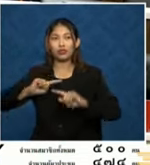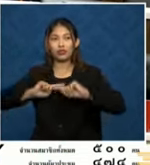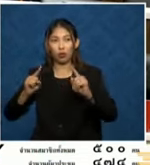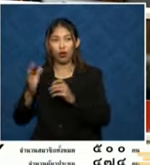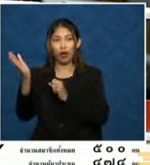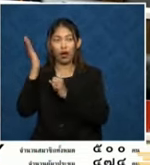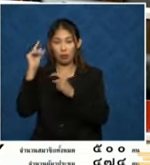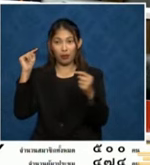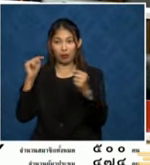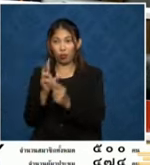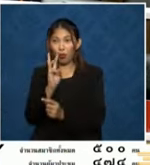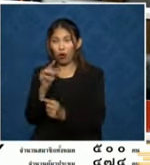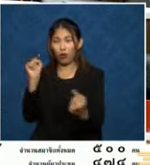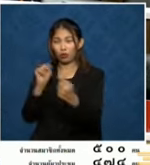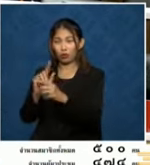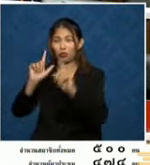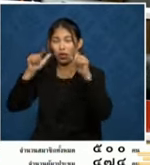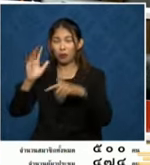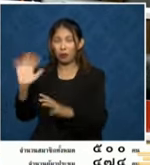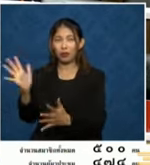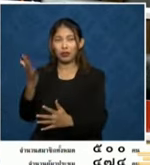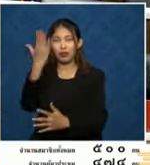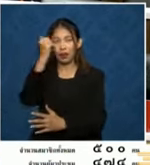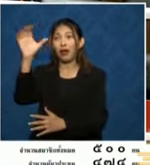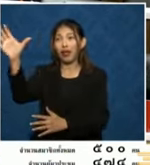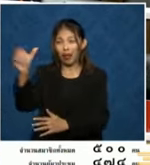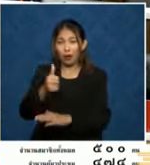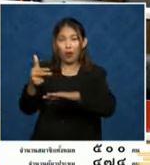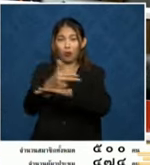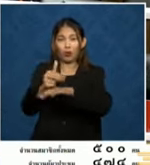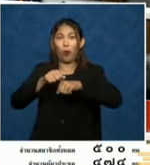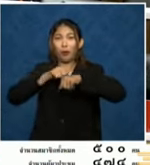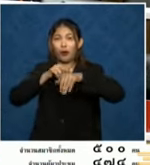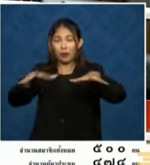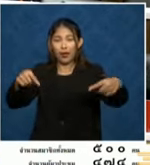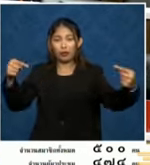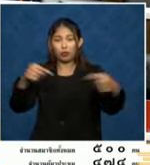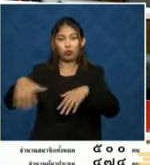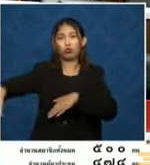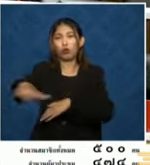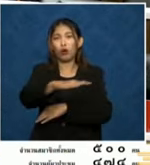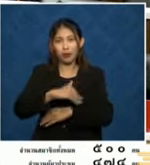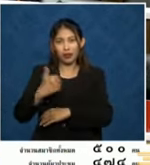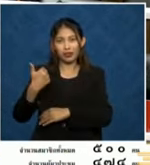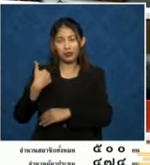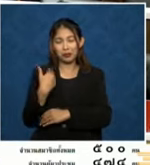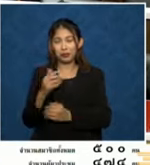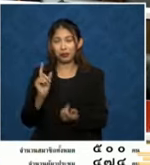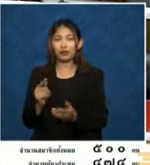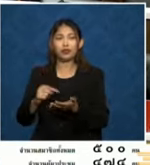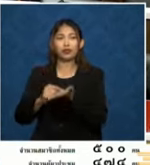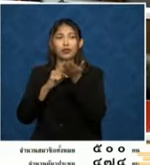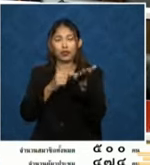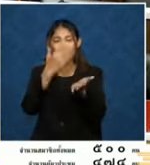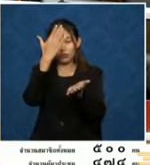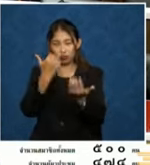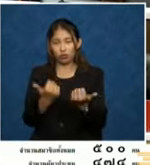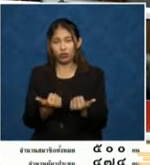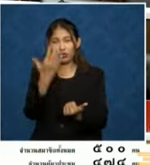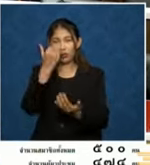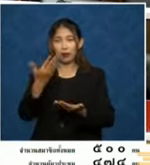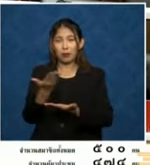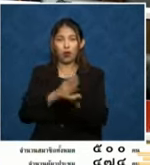การอภิปรายที่เป็นการใส่ร้ายแต่อย่างใดครับแค่เป็นข้อมูลซึ่งมาจากคลิปที่ถูกเผยแพร่ต่อสาธารณะอยู่แล้วนะครับนำมาเสนอในที่ประชุมแห่งนี้เพื่อประกอบการพิจารณาเท่